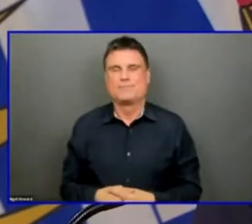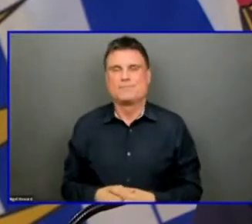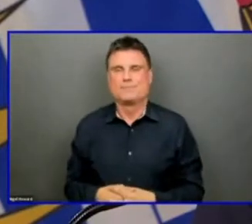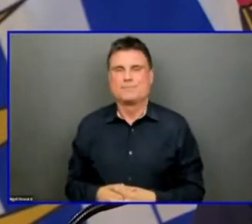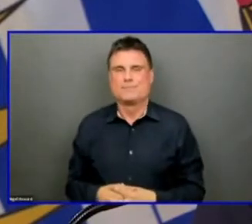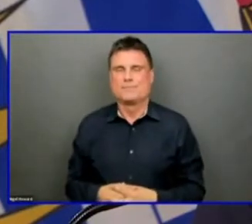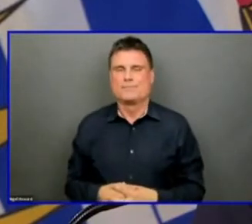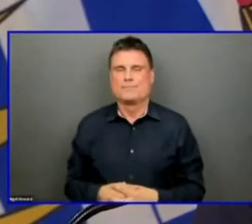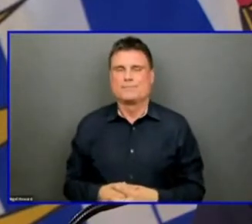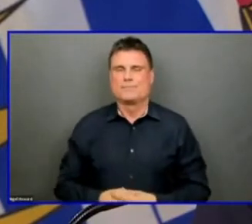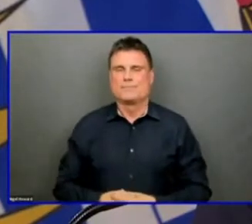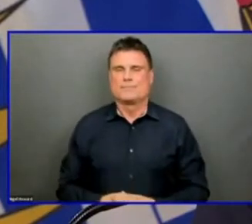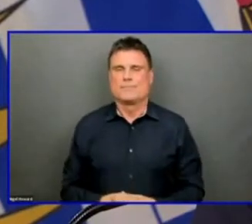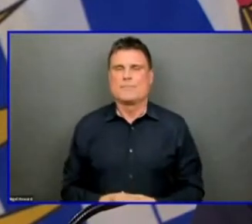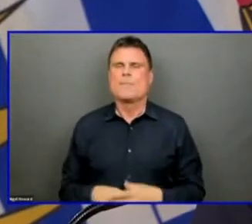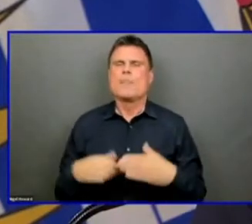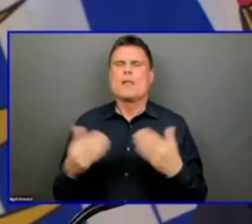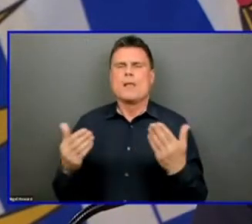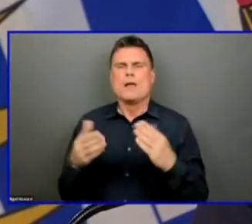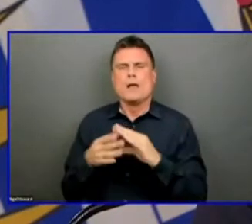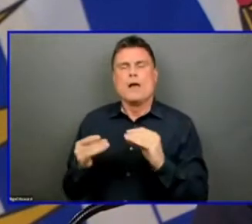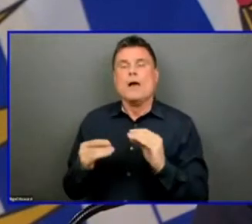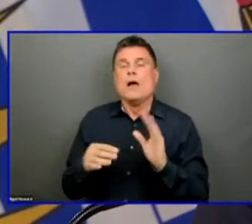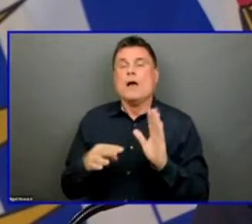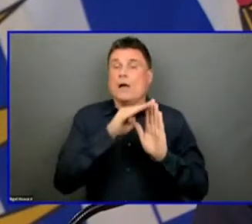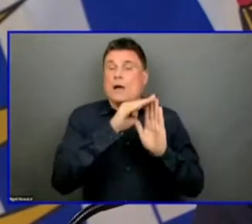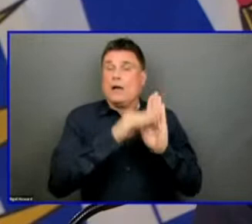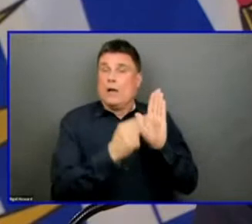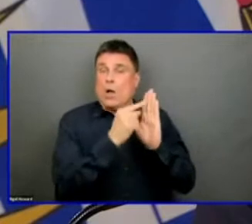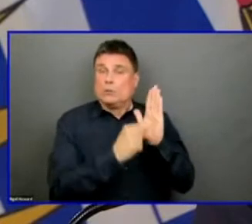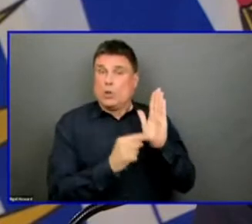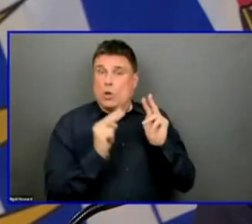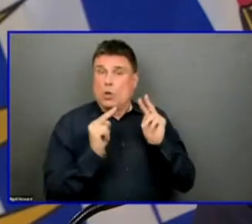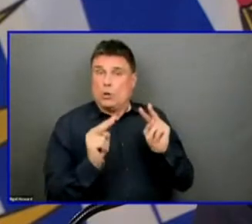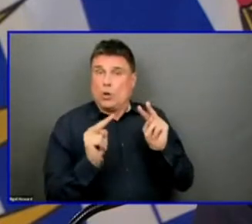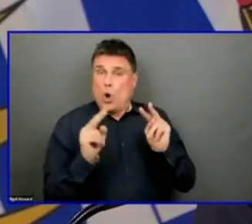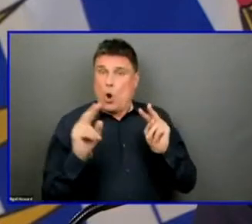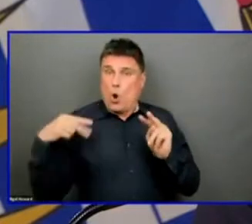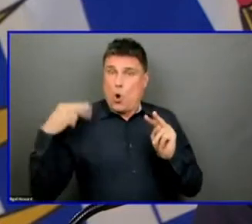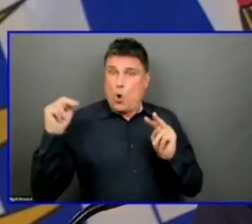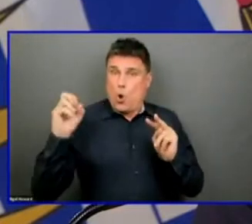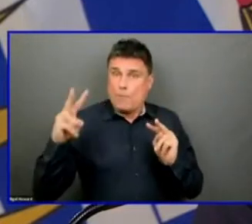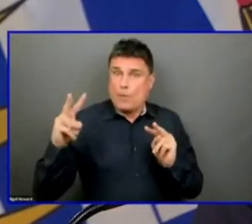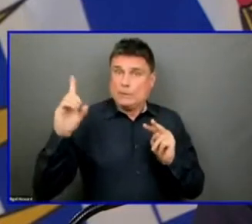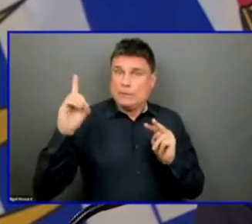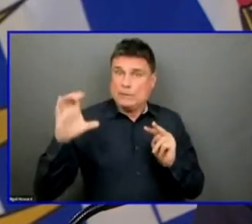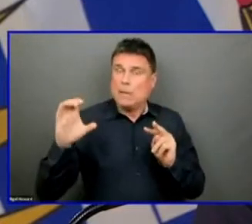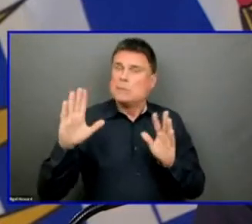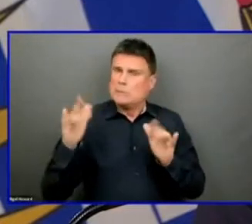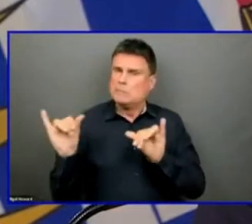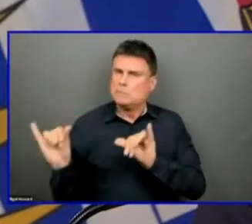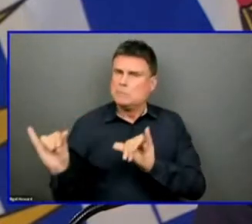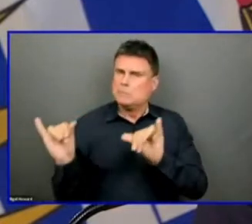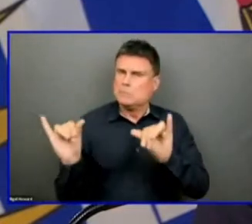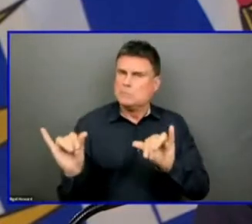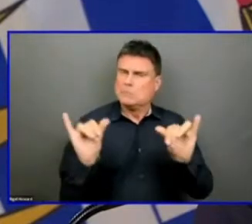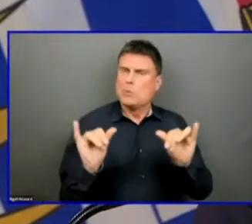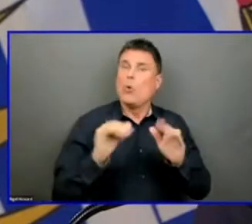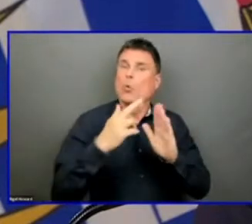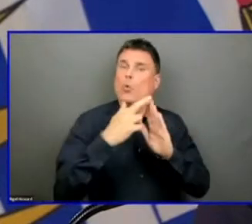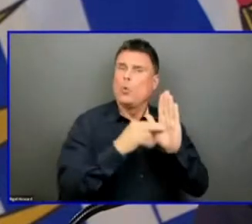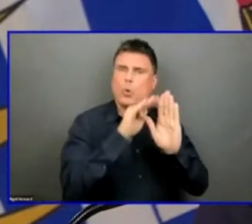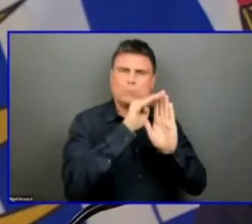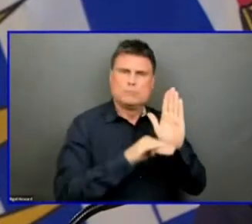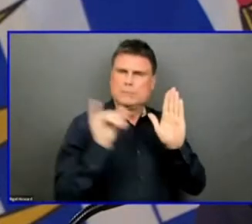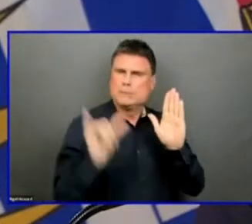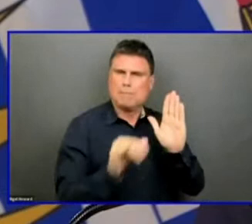we started to see that curve go back down. 那么他说，你们现在所采取的限制措施又回到了11月、12月。那